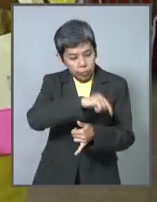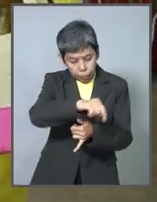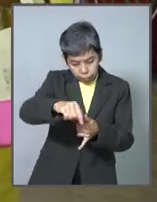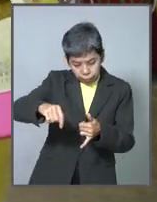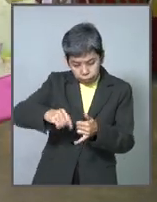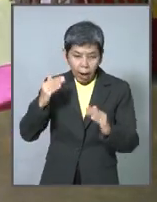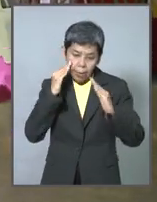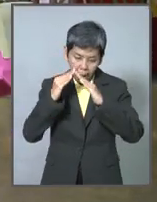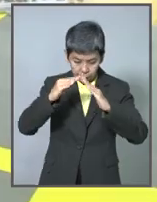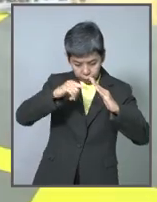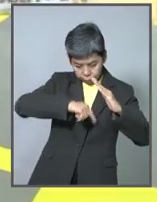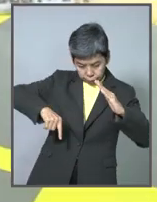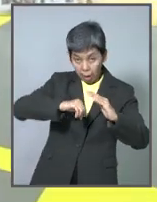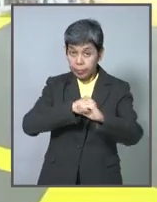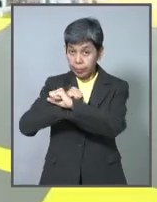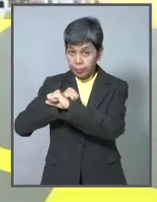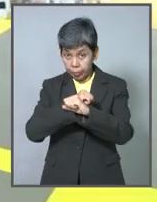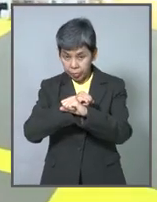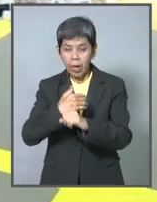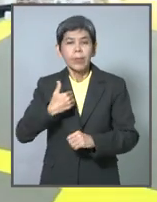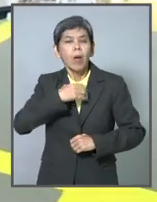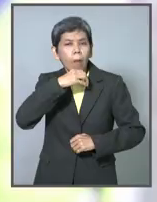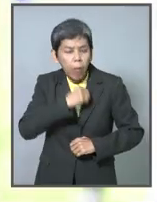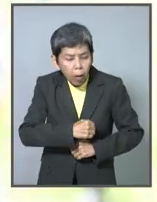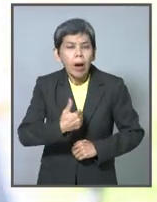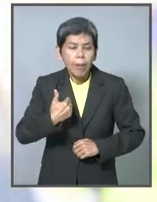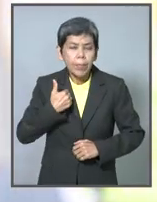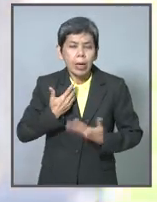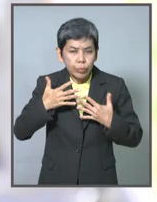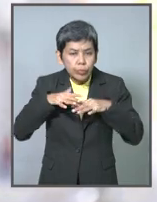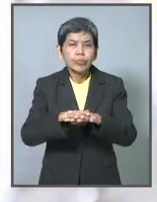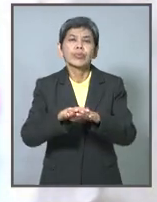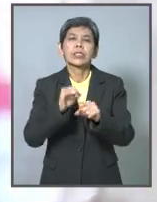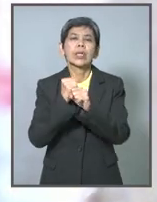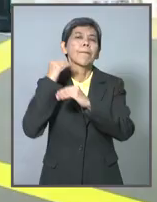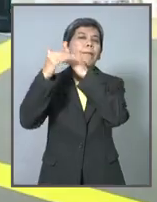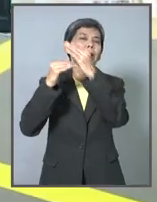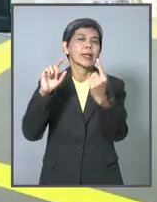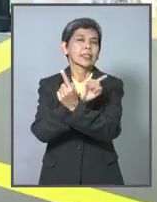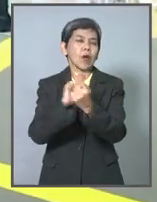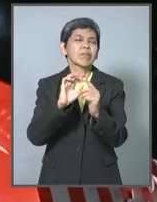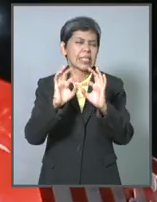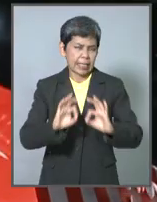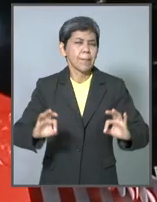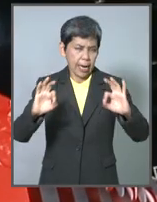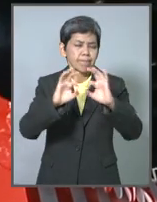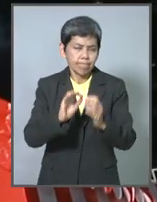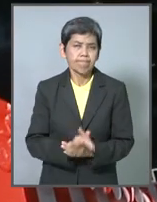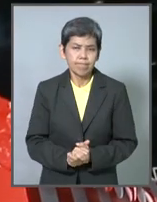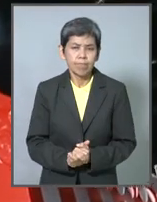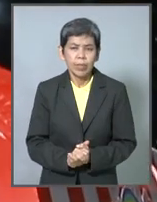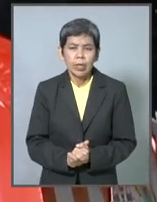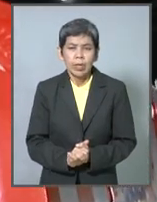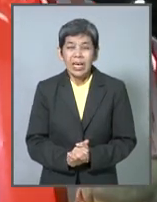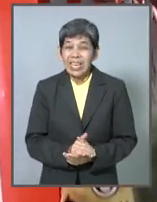านให้ปลอดภัยนะคะรวมทั้งให้ผู้สูงอายุเนี่ยนะคะมีส่วนร่วมในการพัฒนาสังคมอันนี้สำคัญมากเลยนะคะเพราะฉะนั้น